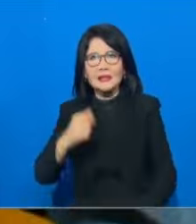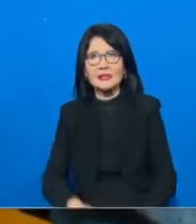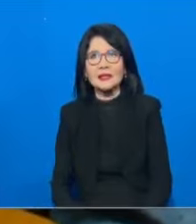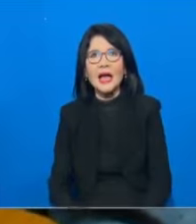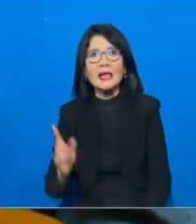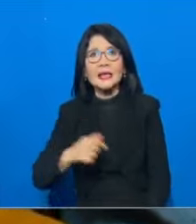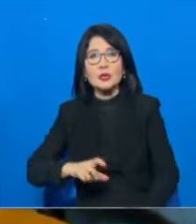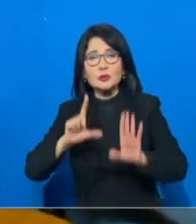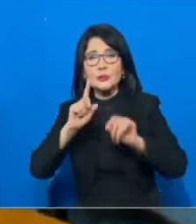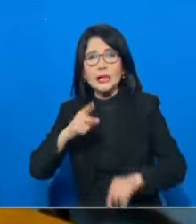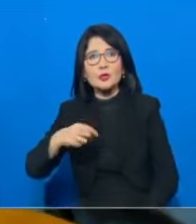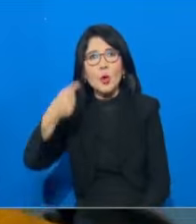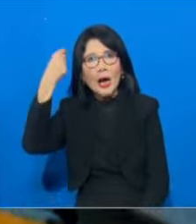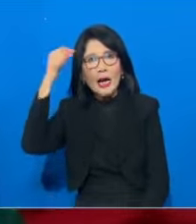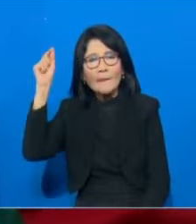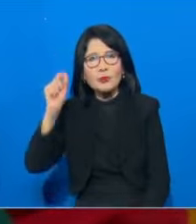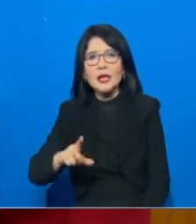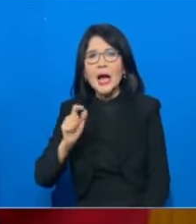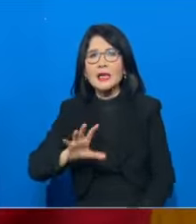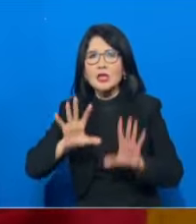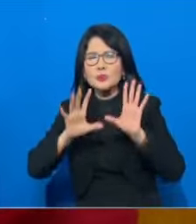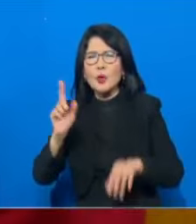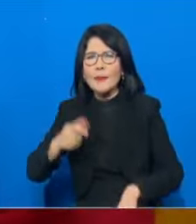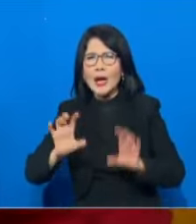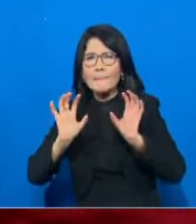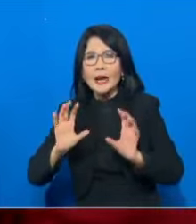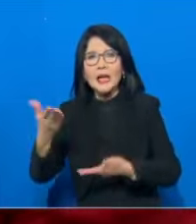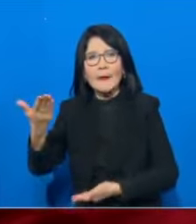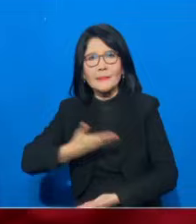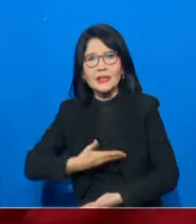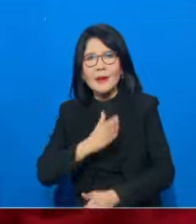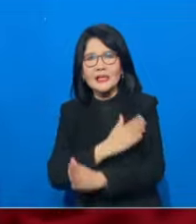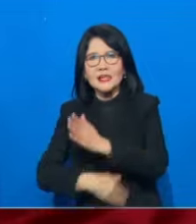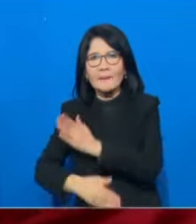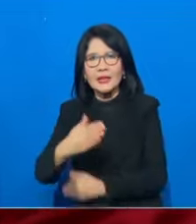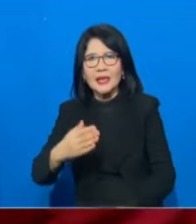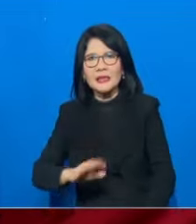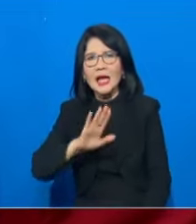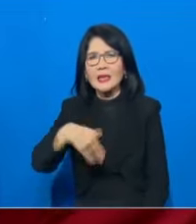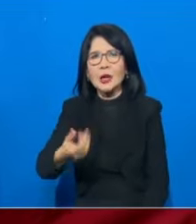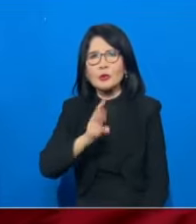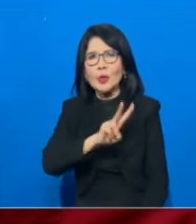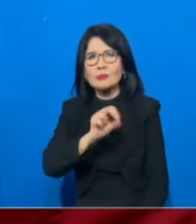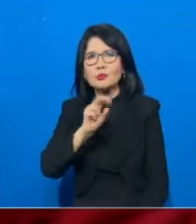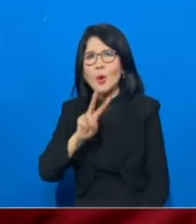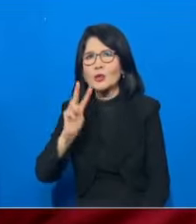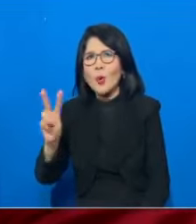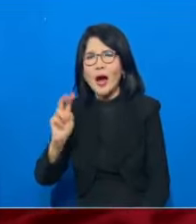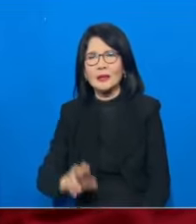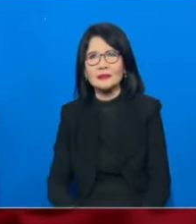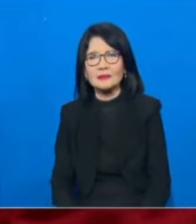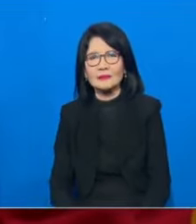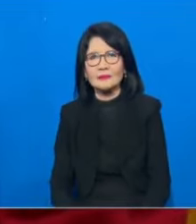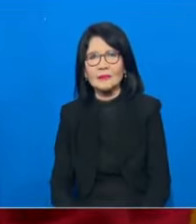ke-71 kampus ada 10 kampus terbanyak yang menerima mahasiswa disabilitas pada Tahun 2022 di